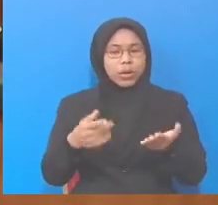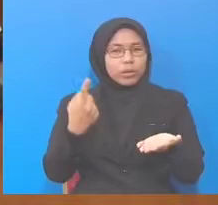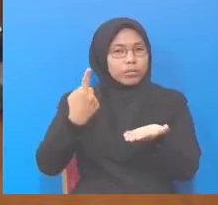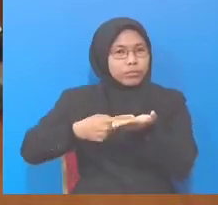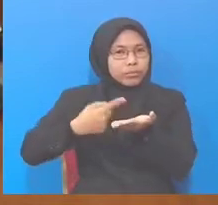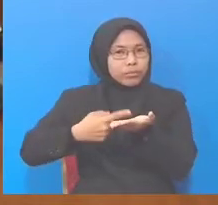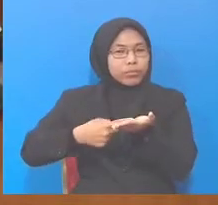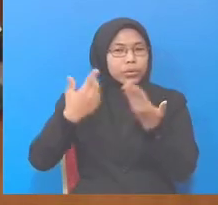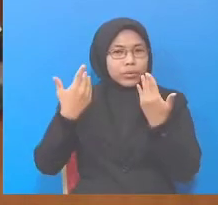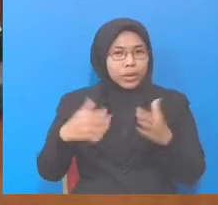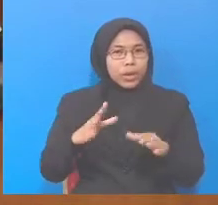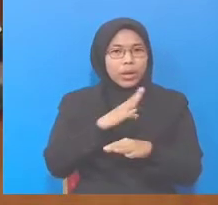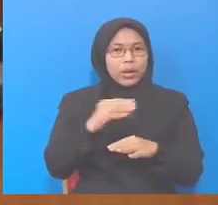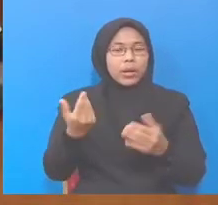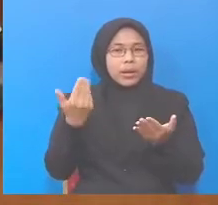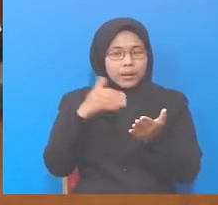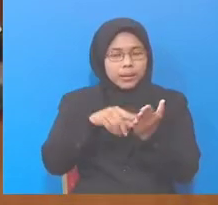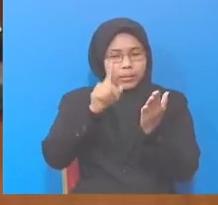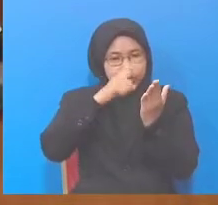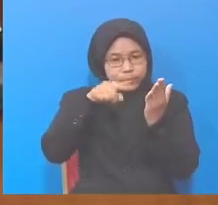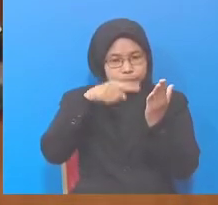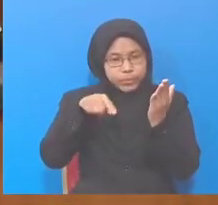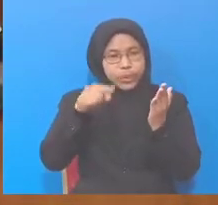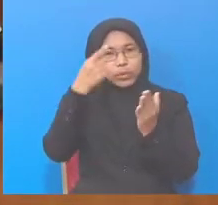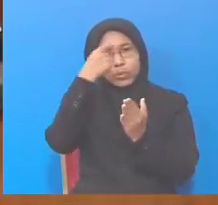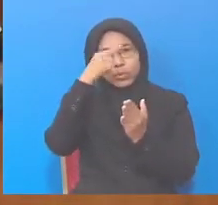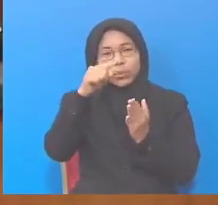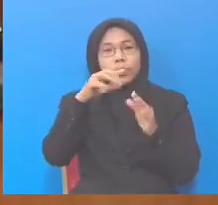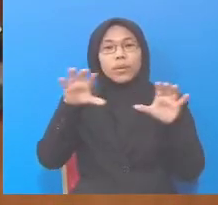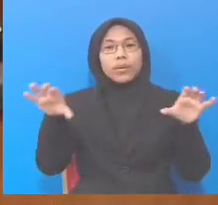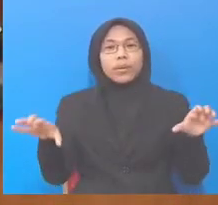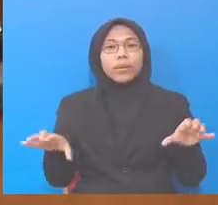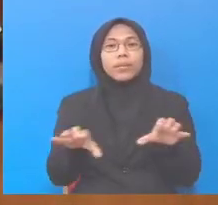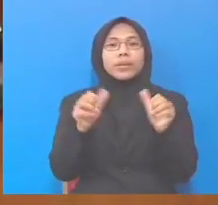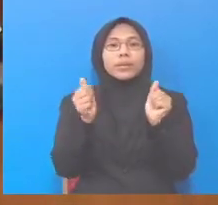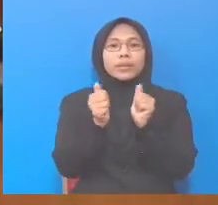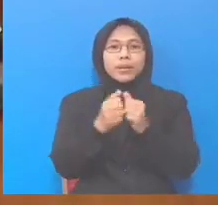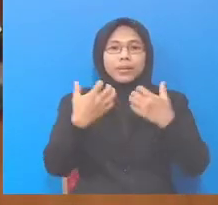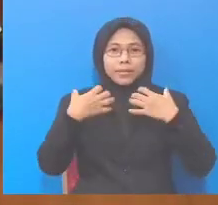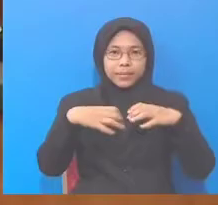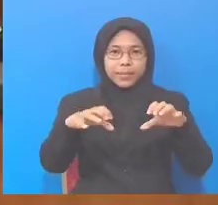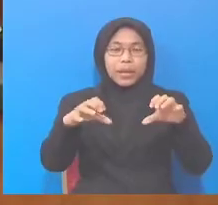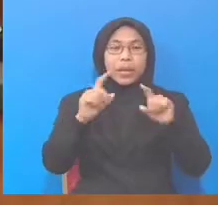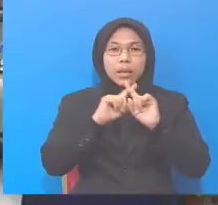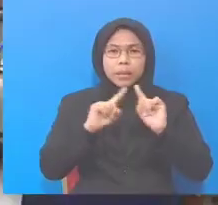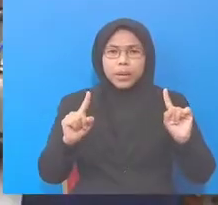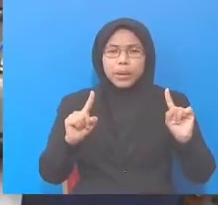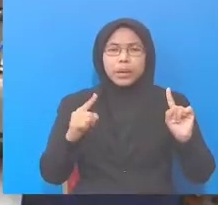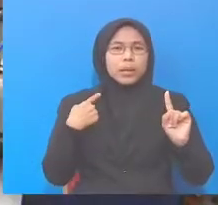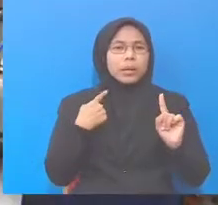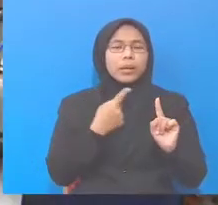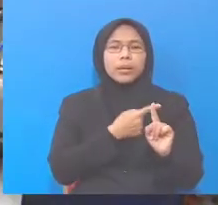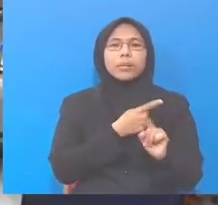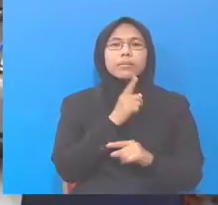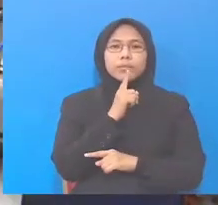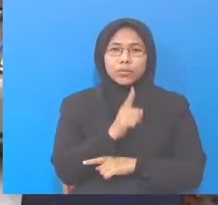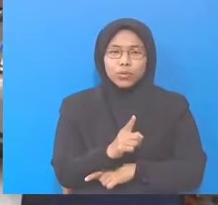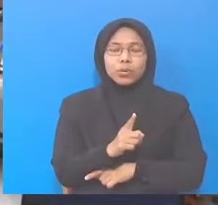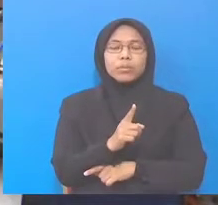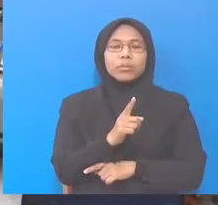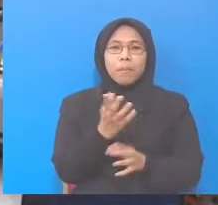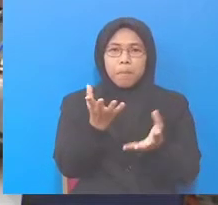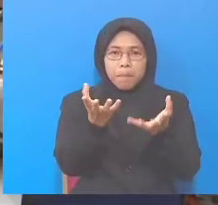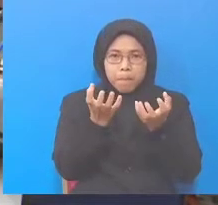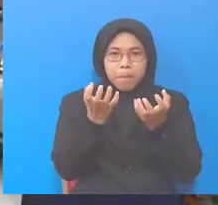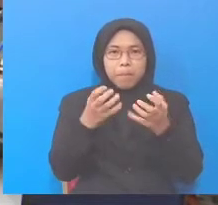rundingan dan sedang diperhalusi dan untuk dilaksanakan dengan kadar yang segera. Tapi kita memang